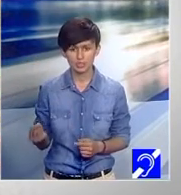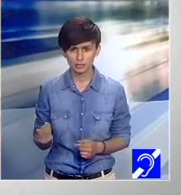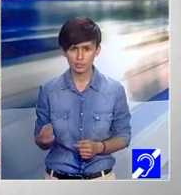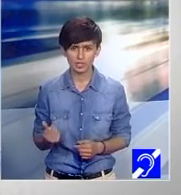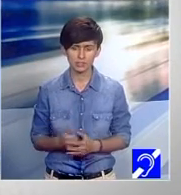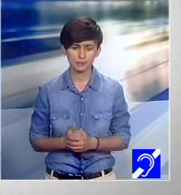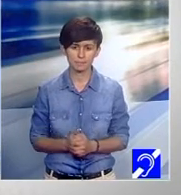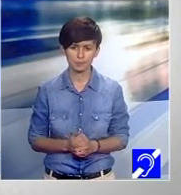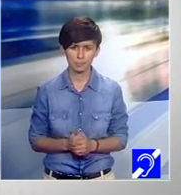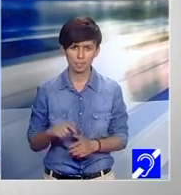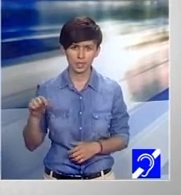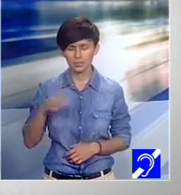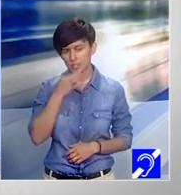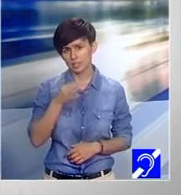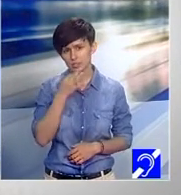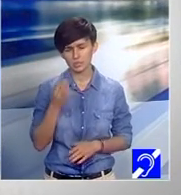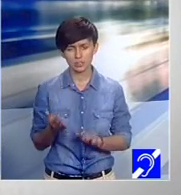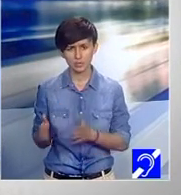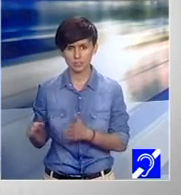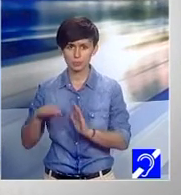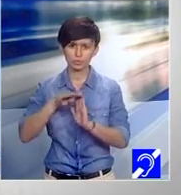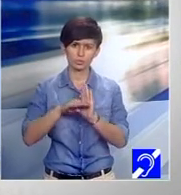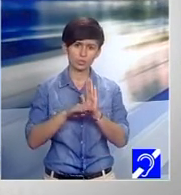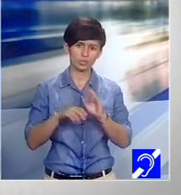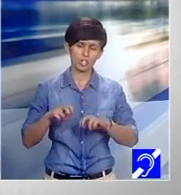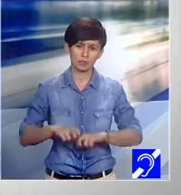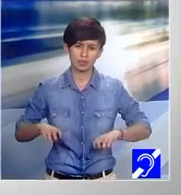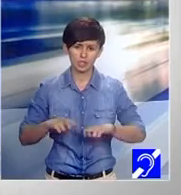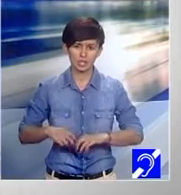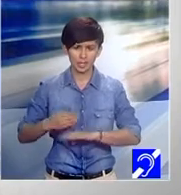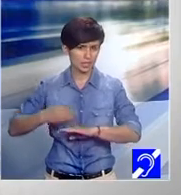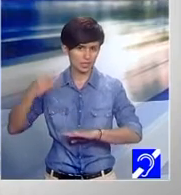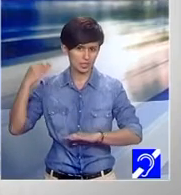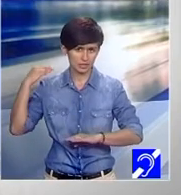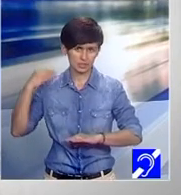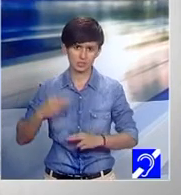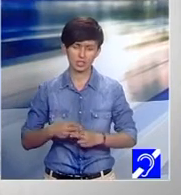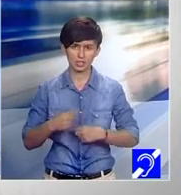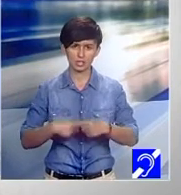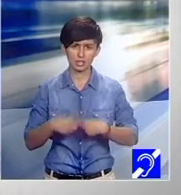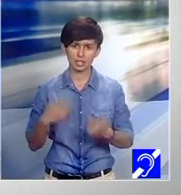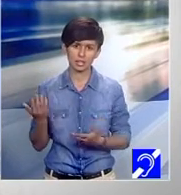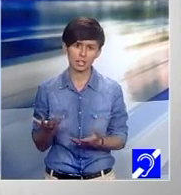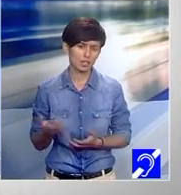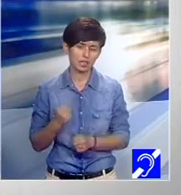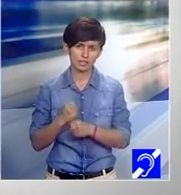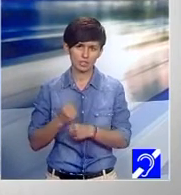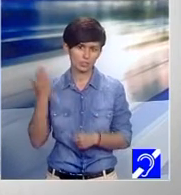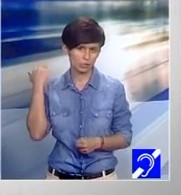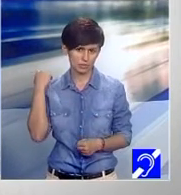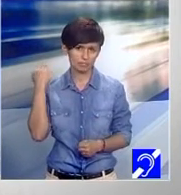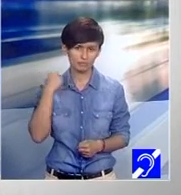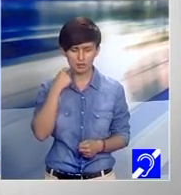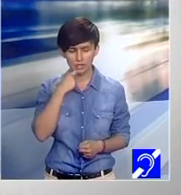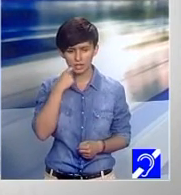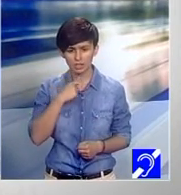Spuneați despre debuturile unui program de screening ce a avut loc la Cluj-Napoca în anii 80. Copiii dumneavoastră